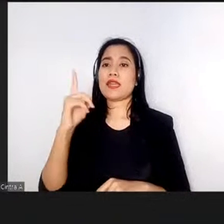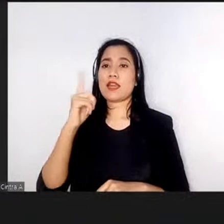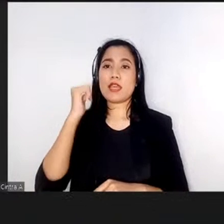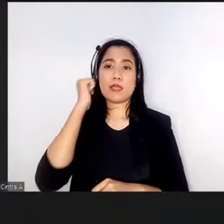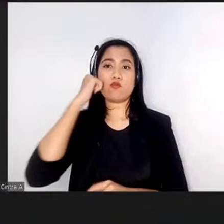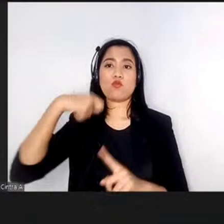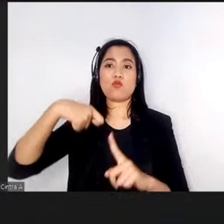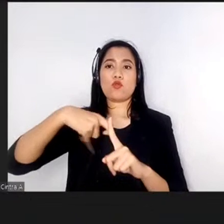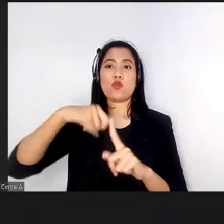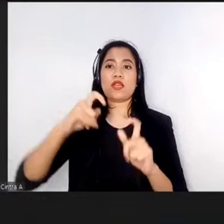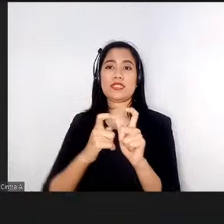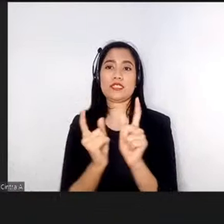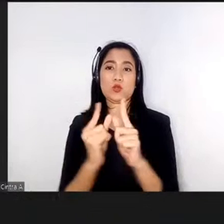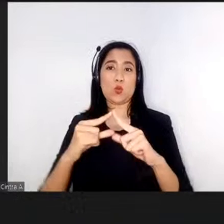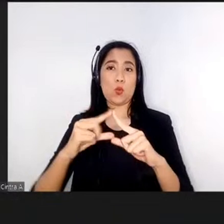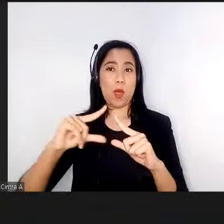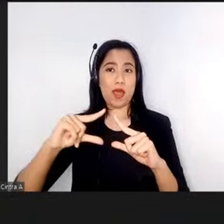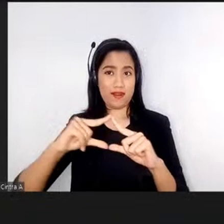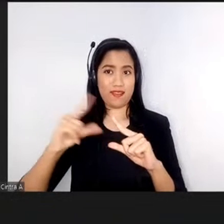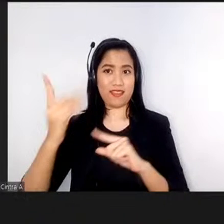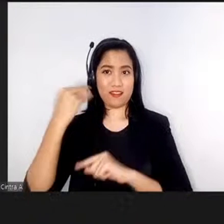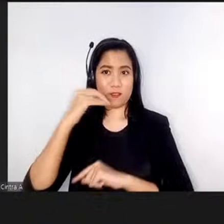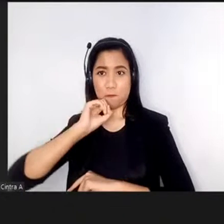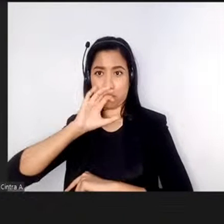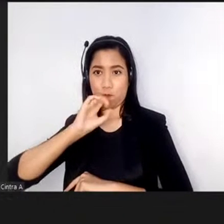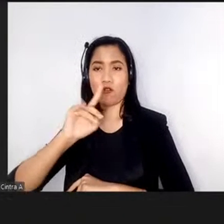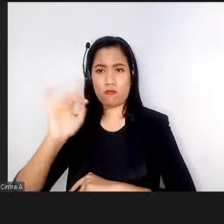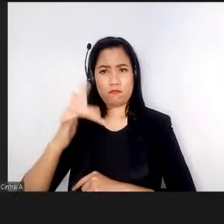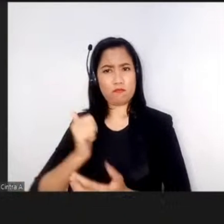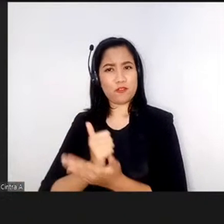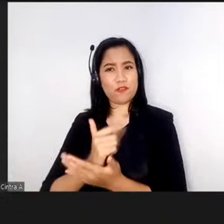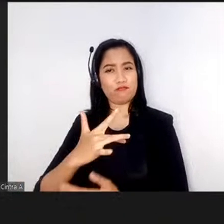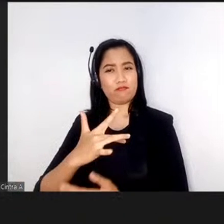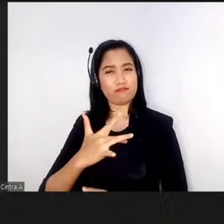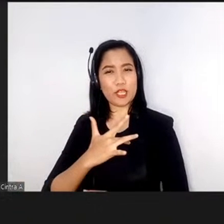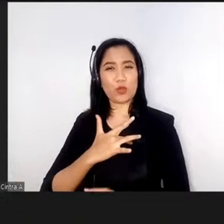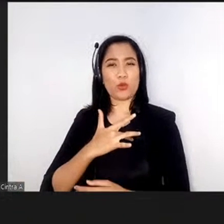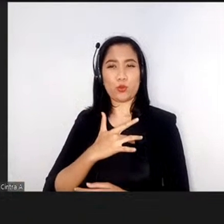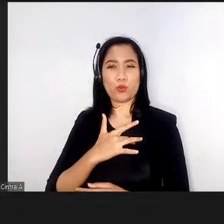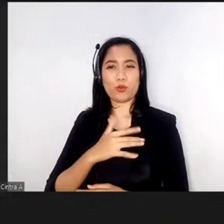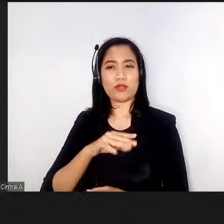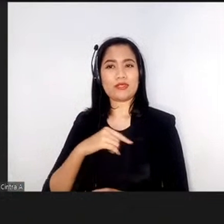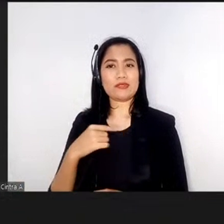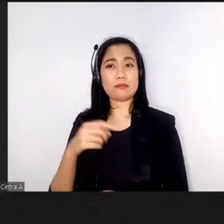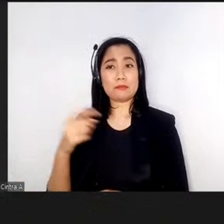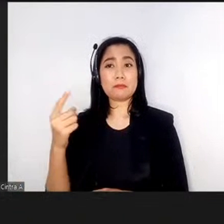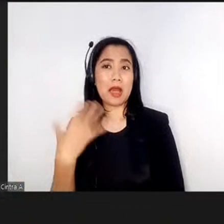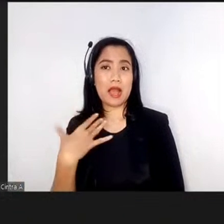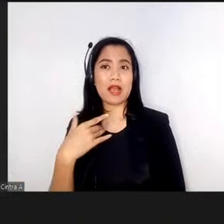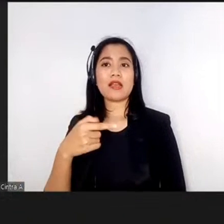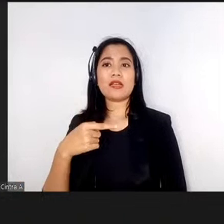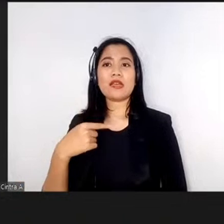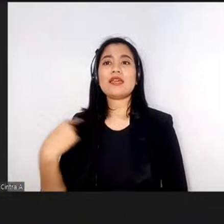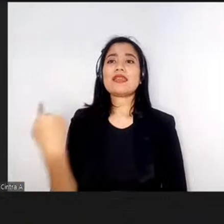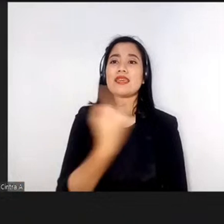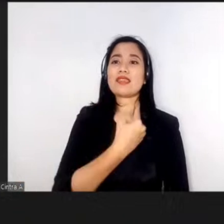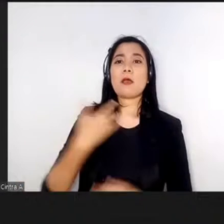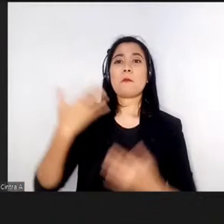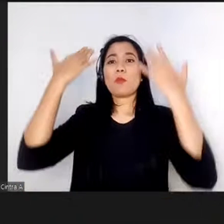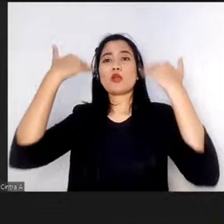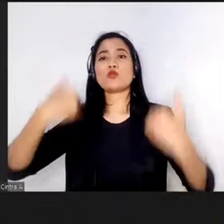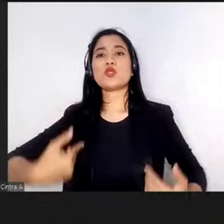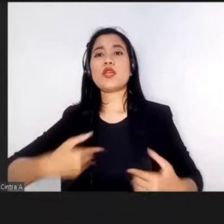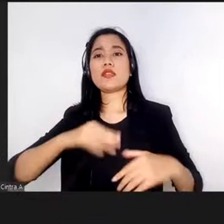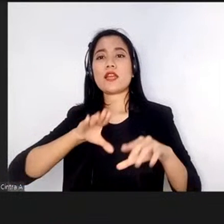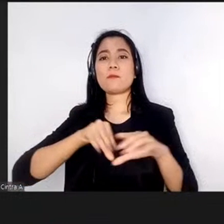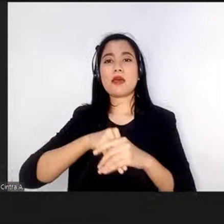menyuh p dari beliaia menyebkanahwa semua manusia-manusia yang terlibat dalam rantai bisnis baik sebagai